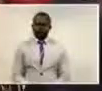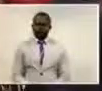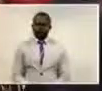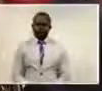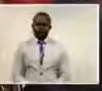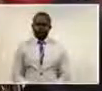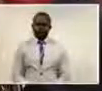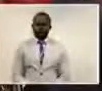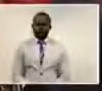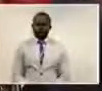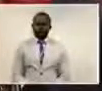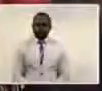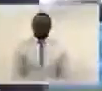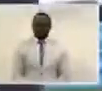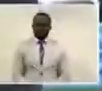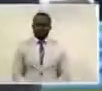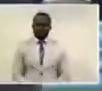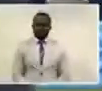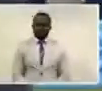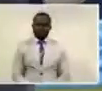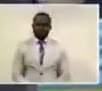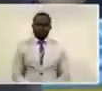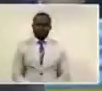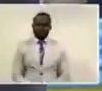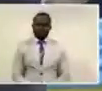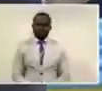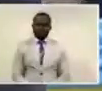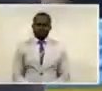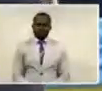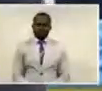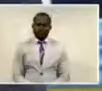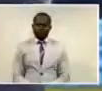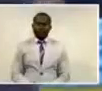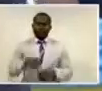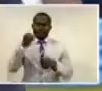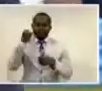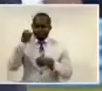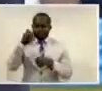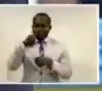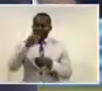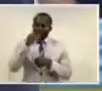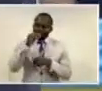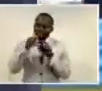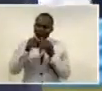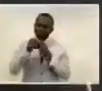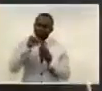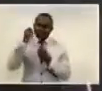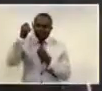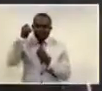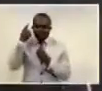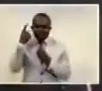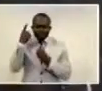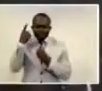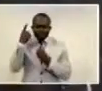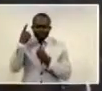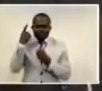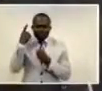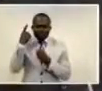murakoze nitwa Nzabahimana Jean Marie Vianney niba icyavuga gifite ishingiro cyangwa kidafite ishingiro